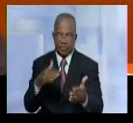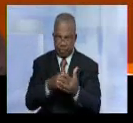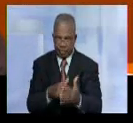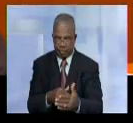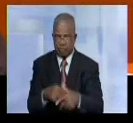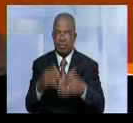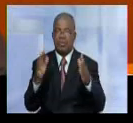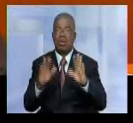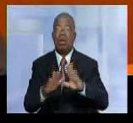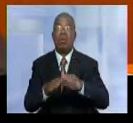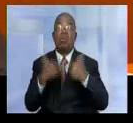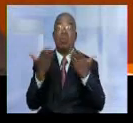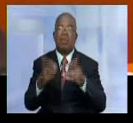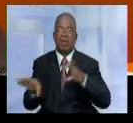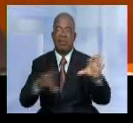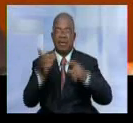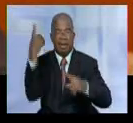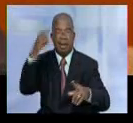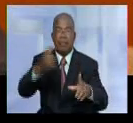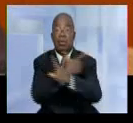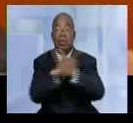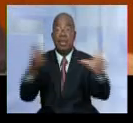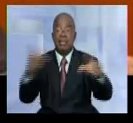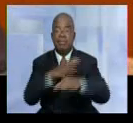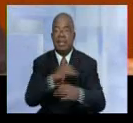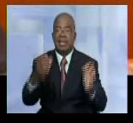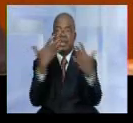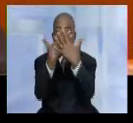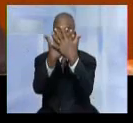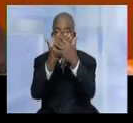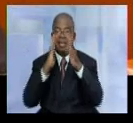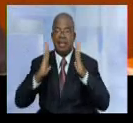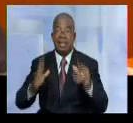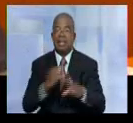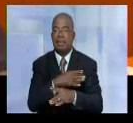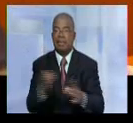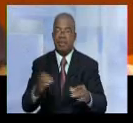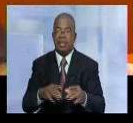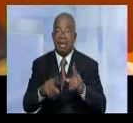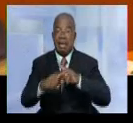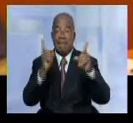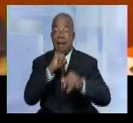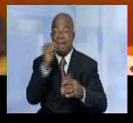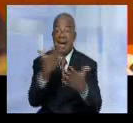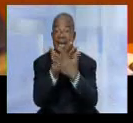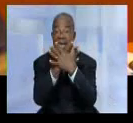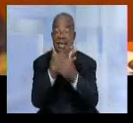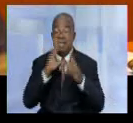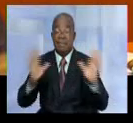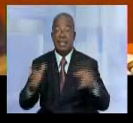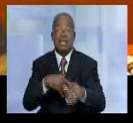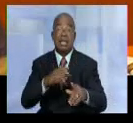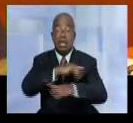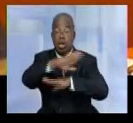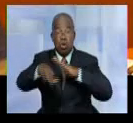mesures de mise en liberté provisoire de certains détenus de la crise